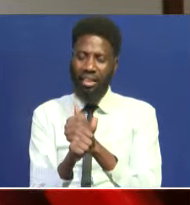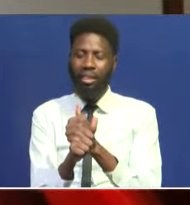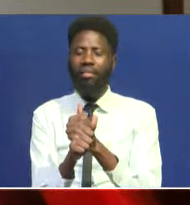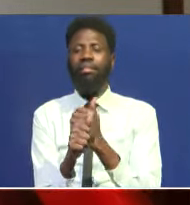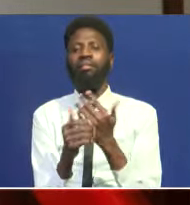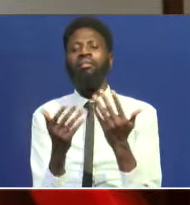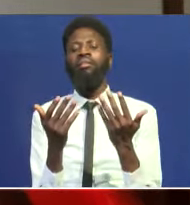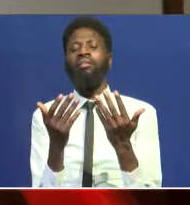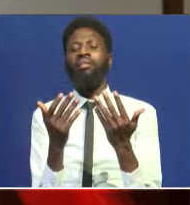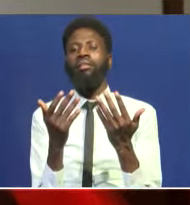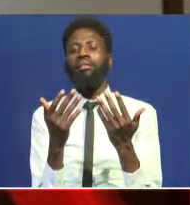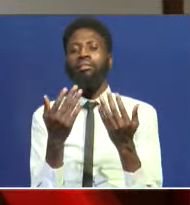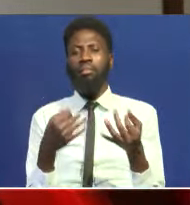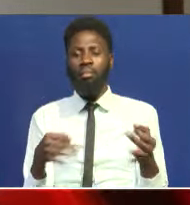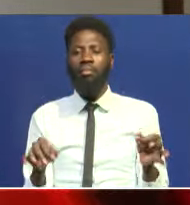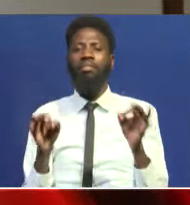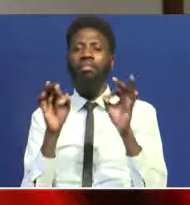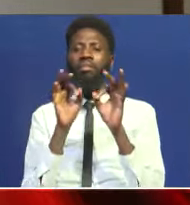tuweze kuheshimu